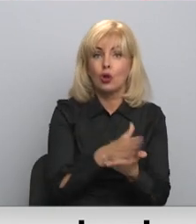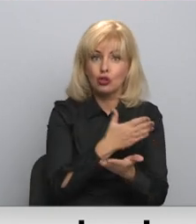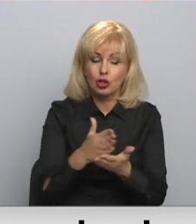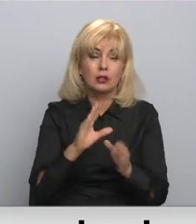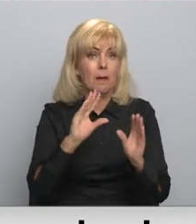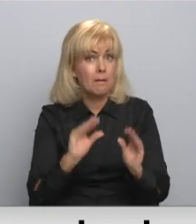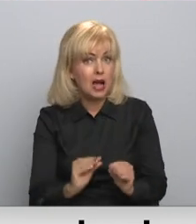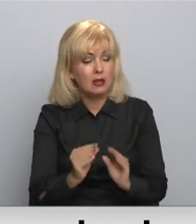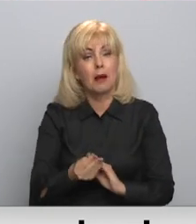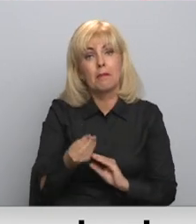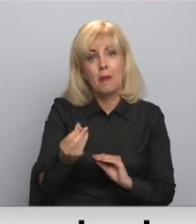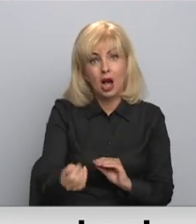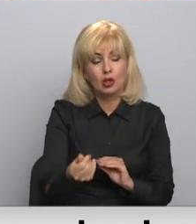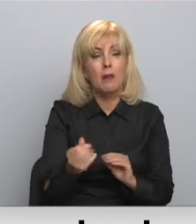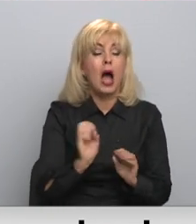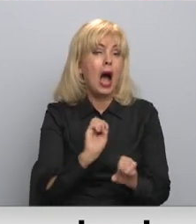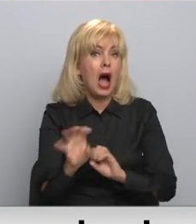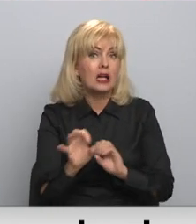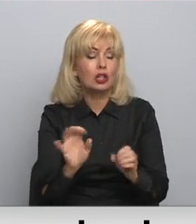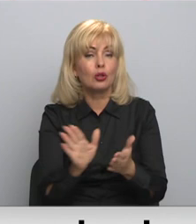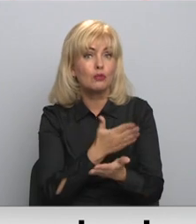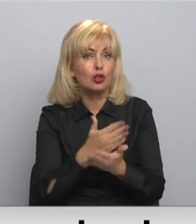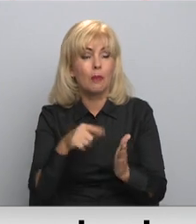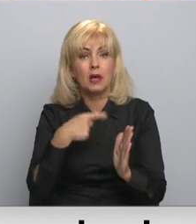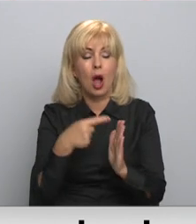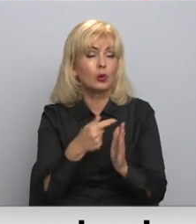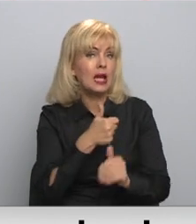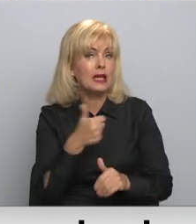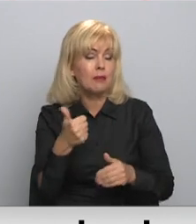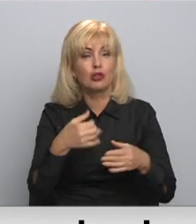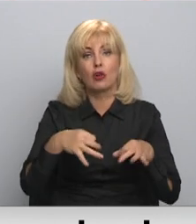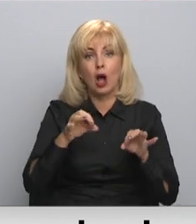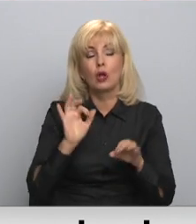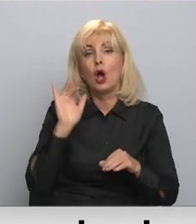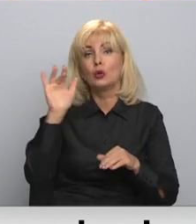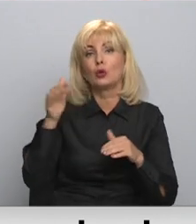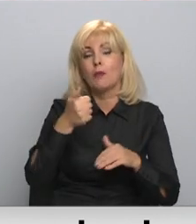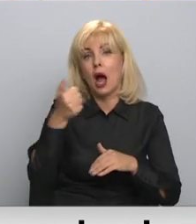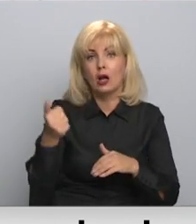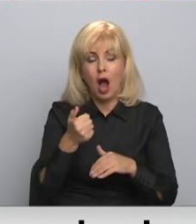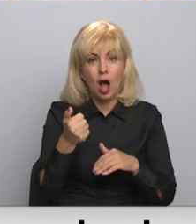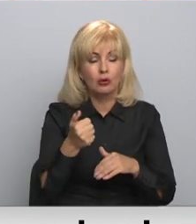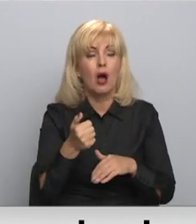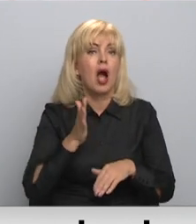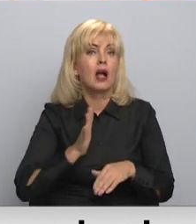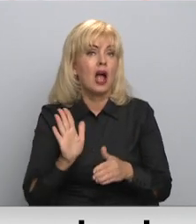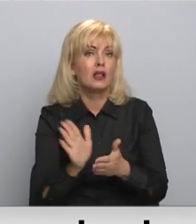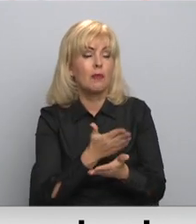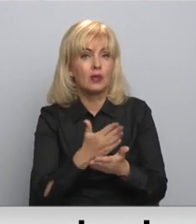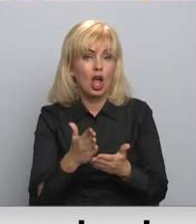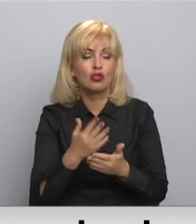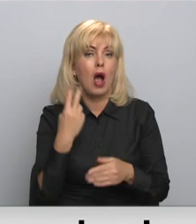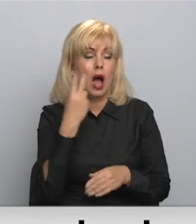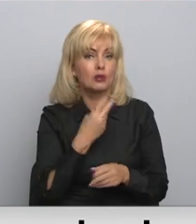mazāk maksāsim. Atkritumu šķirošanas jautājums ir īpaši aktuāls, jo turpmākajos gados gaidāms nešķiroto atkritumu